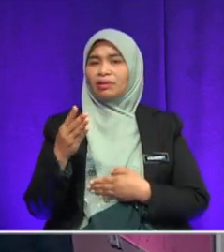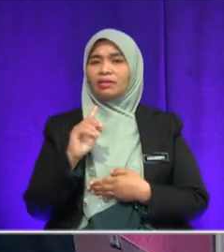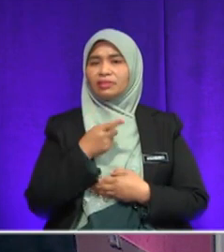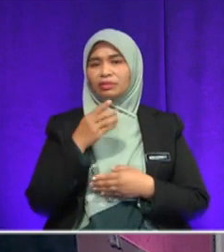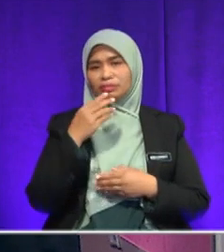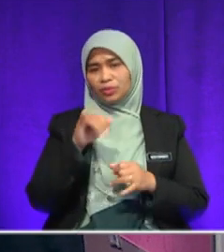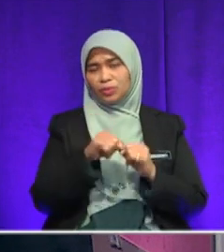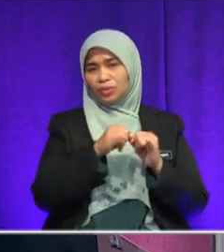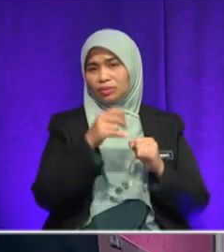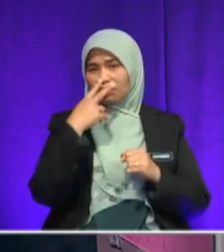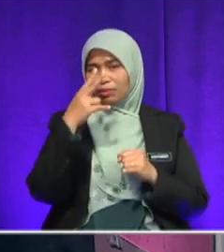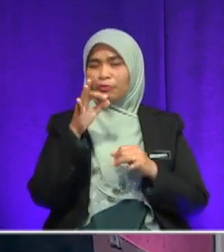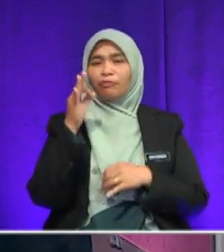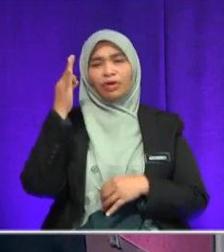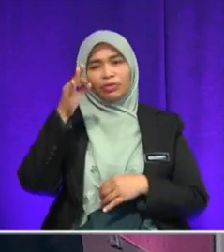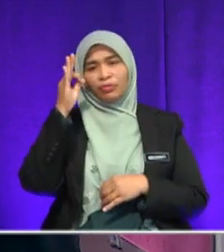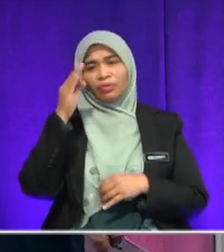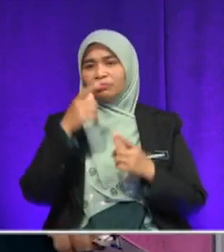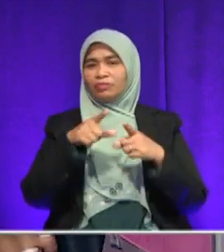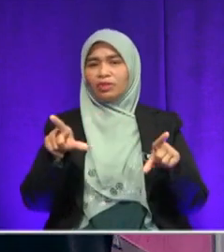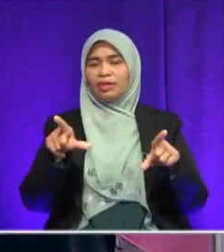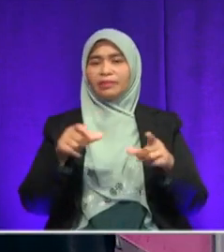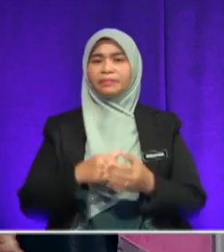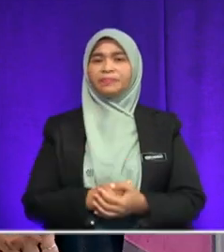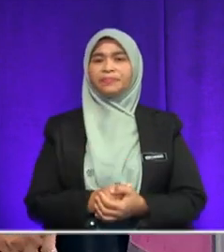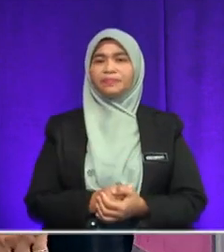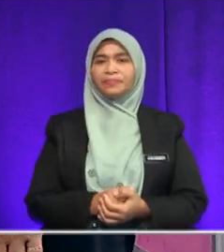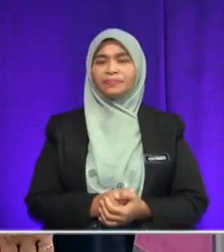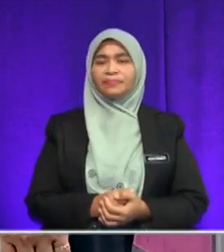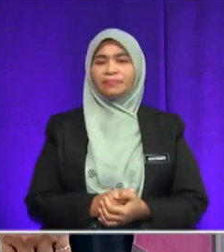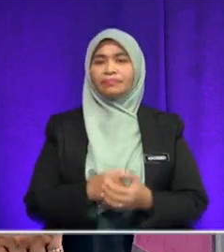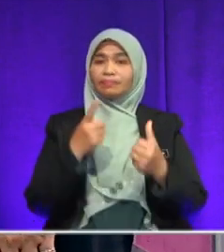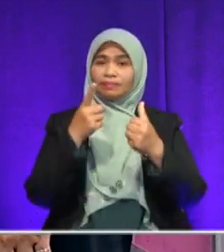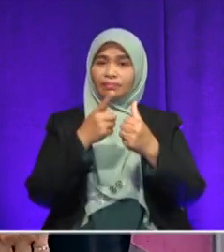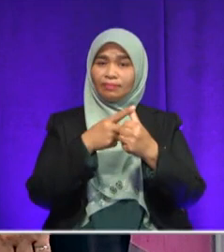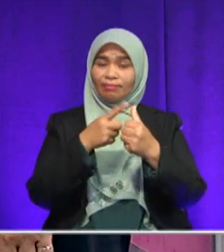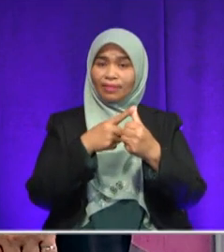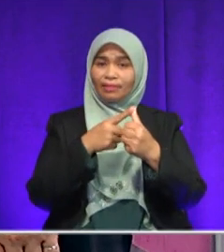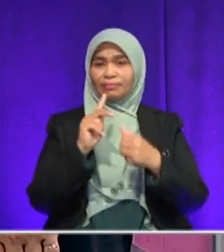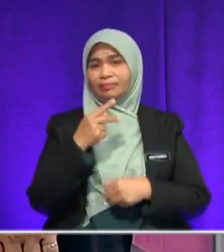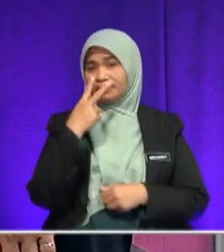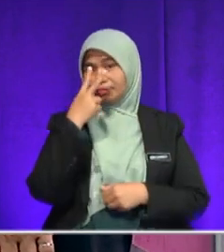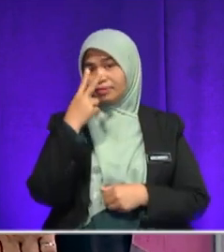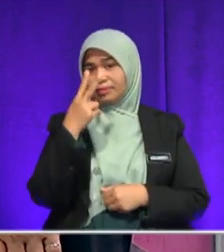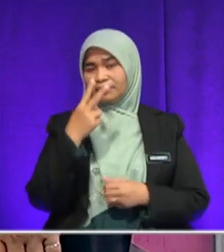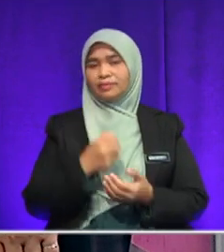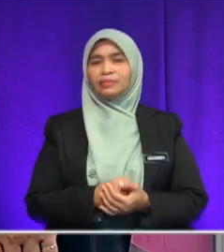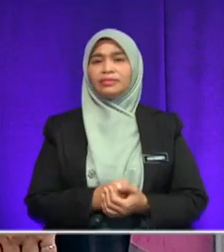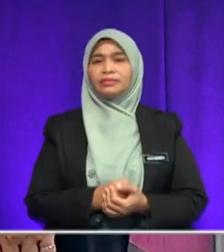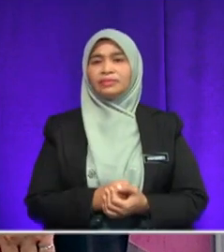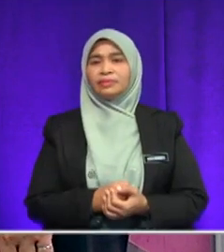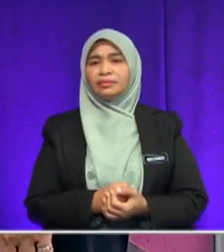lihat faktor-faktor lain. Okey. Yang pertama, kita lihat.